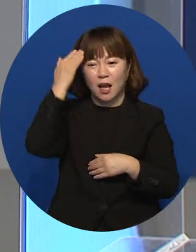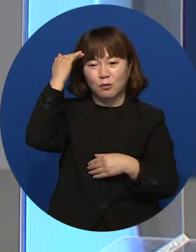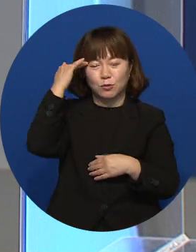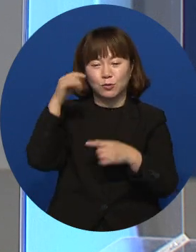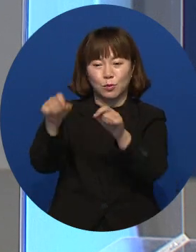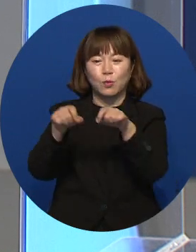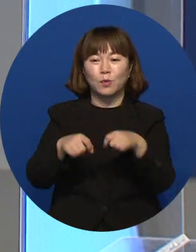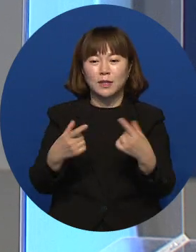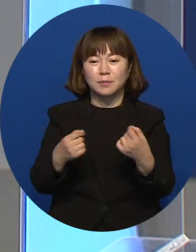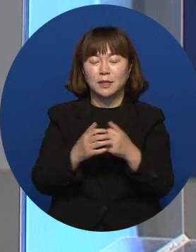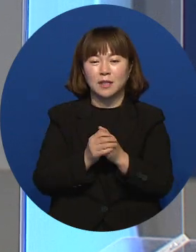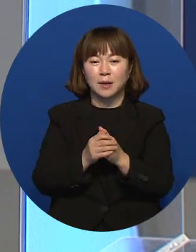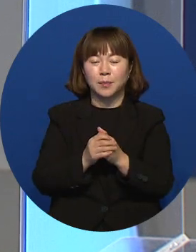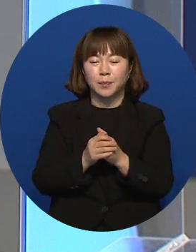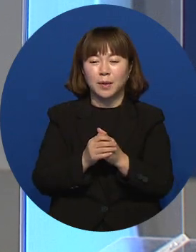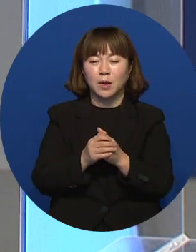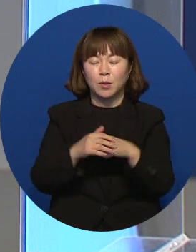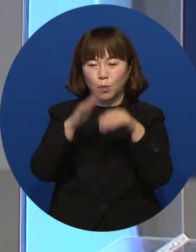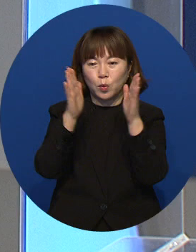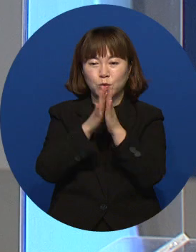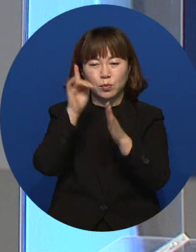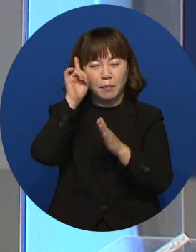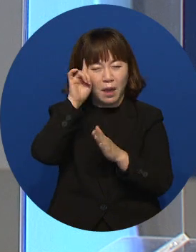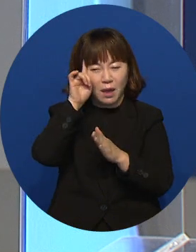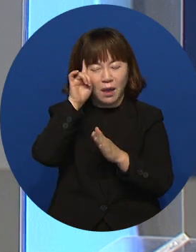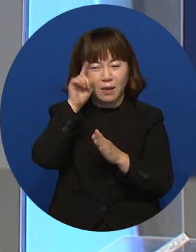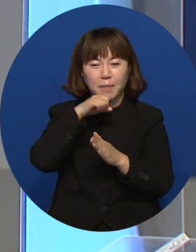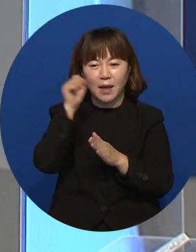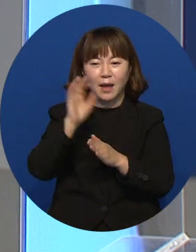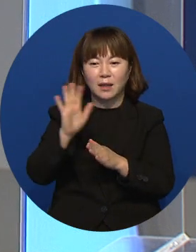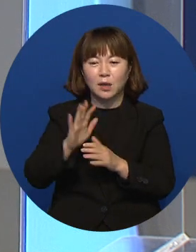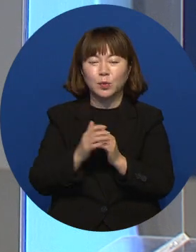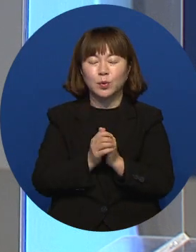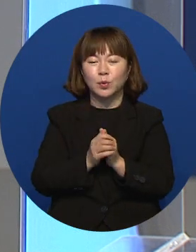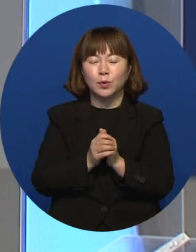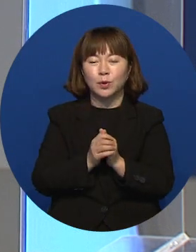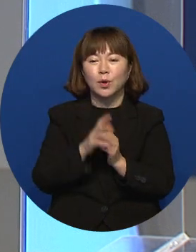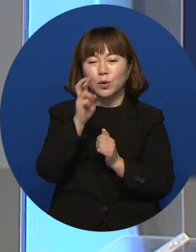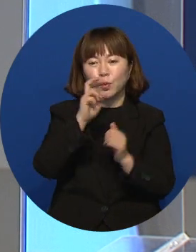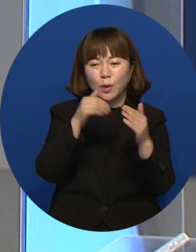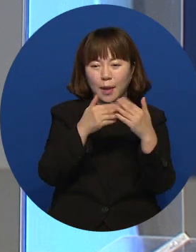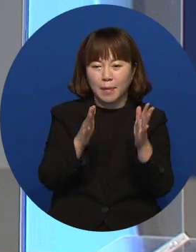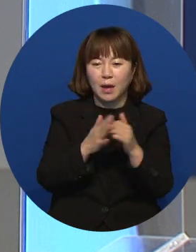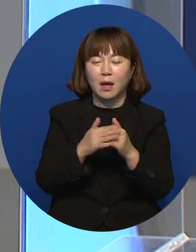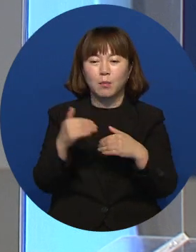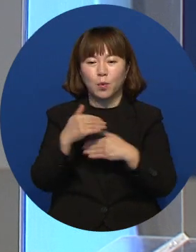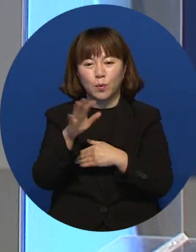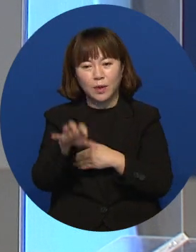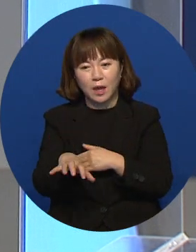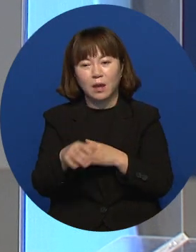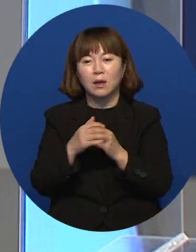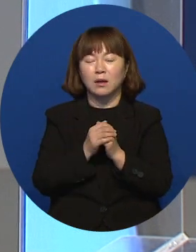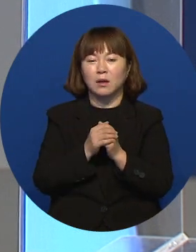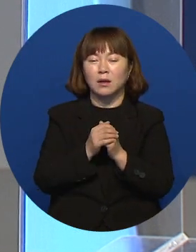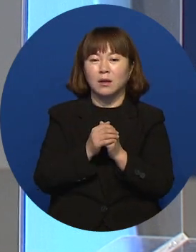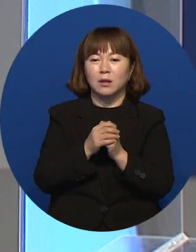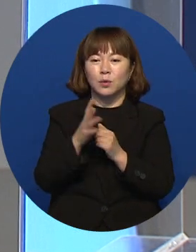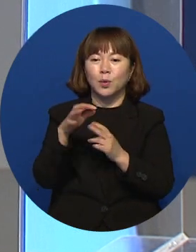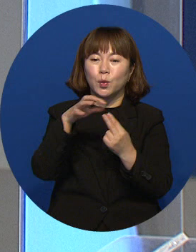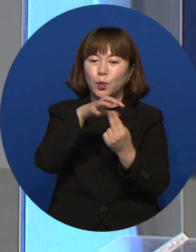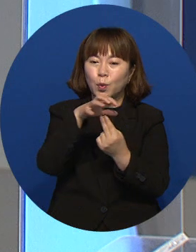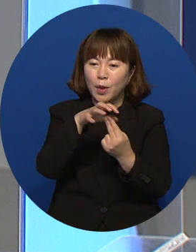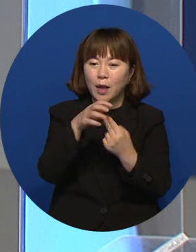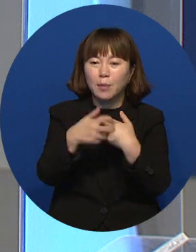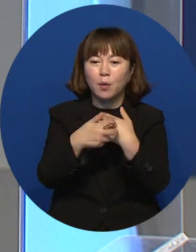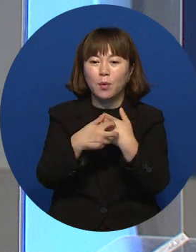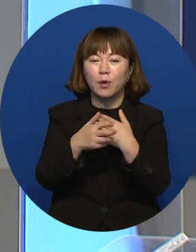다 적응이 되는 것은 아니고 어 일부 다중이용시설 노려 연습장이 나무 국장 업 이란 못하고 요양 병원 같은